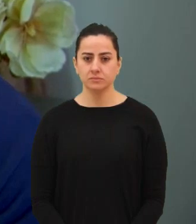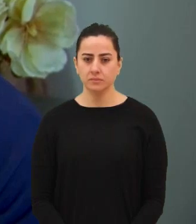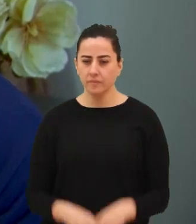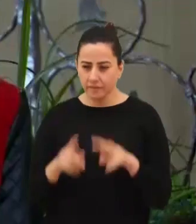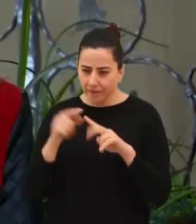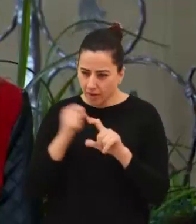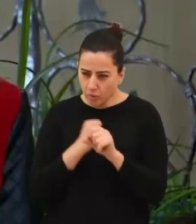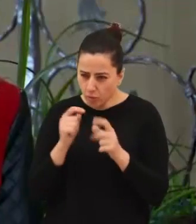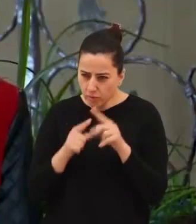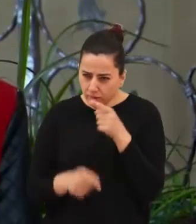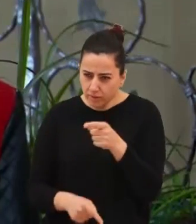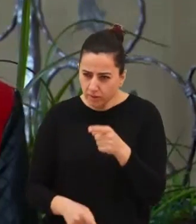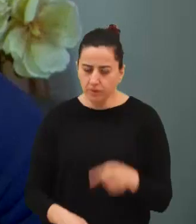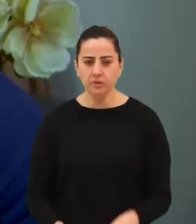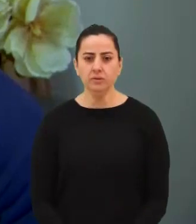Nilgün?